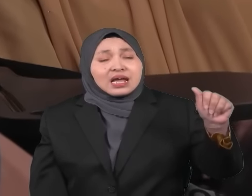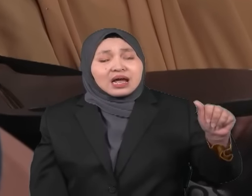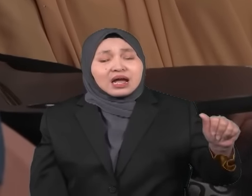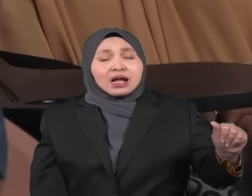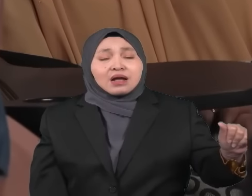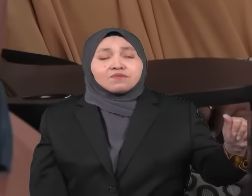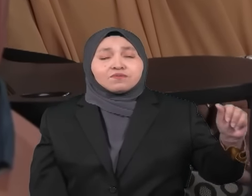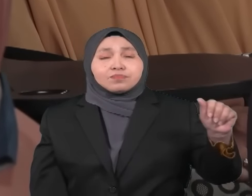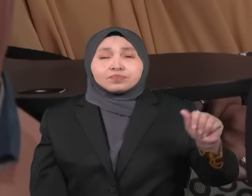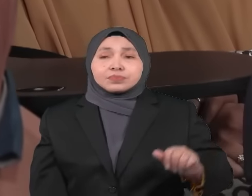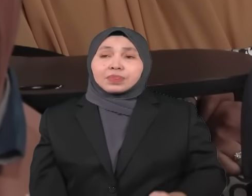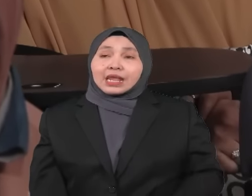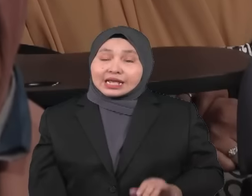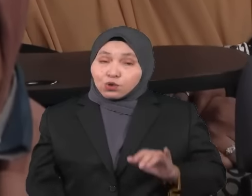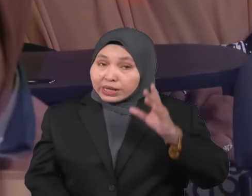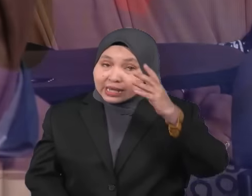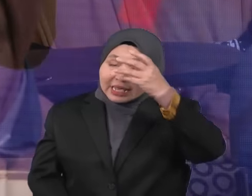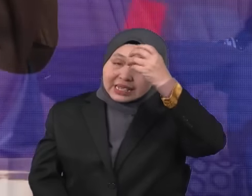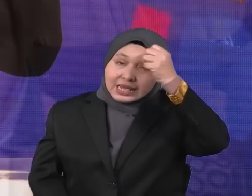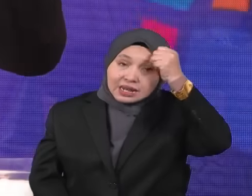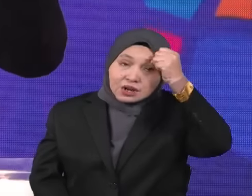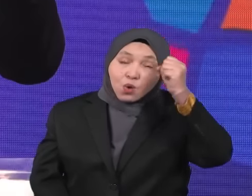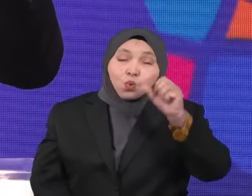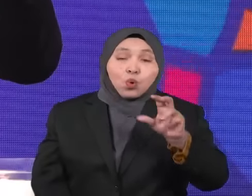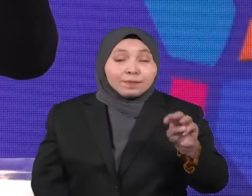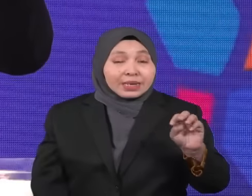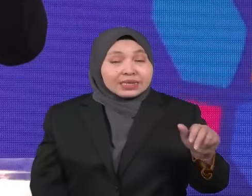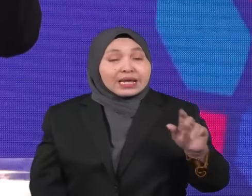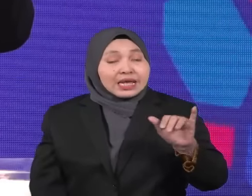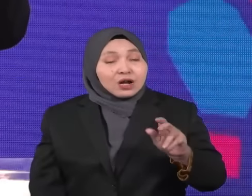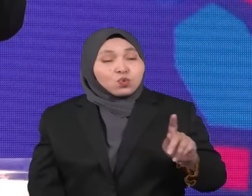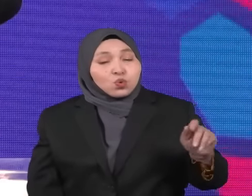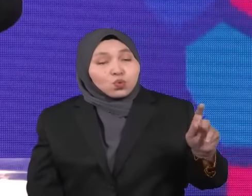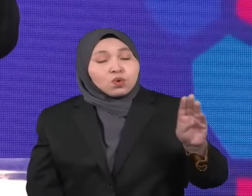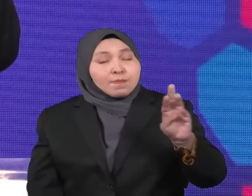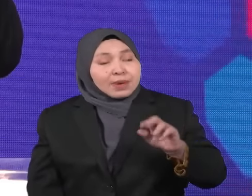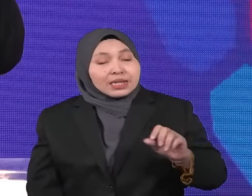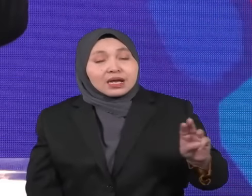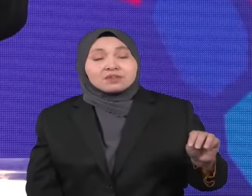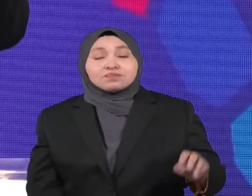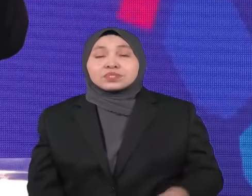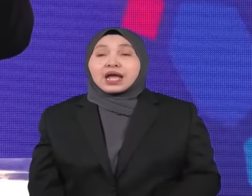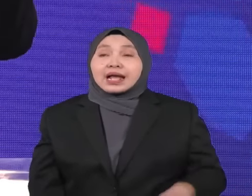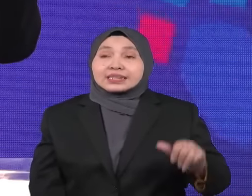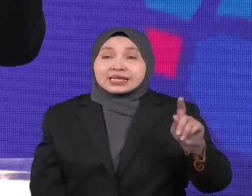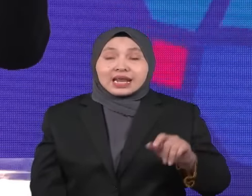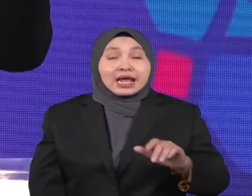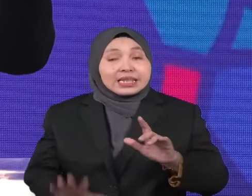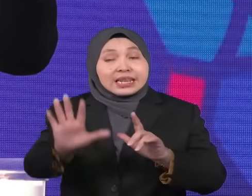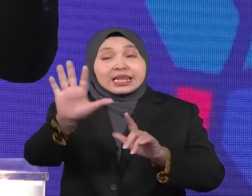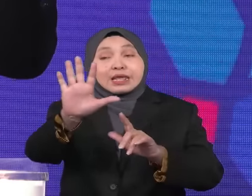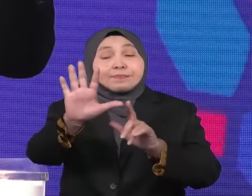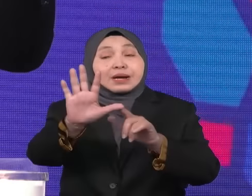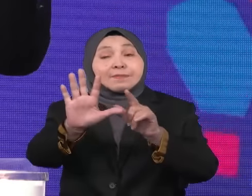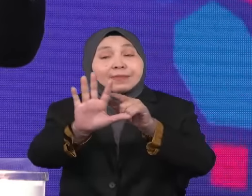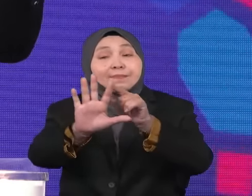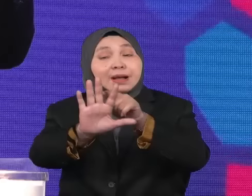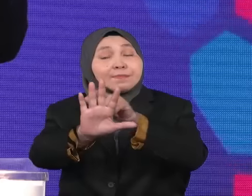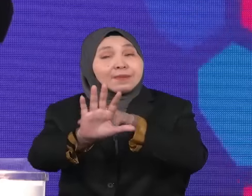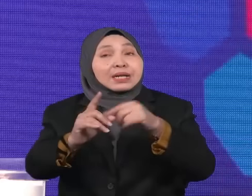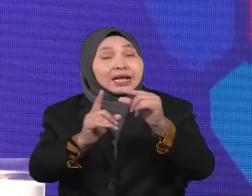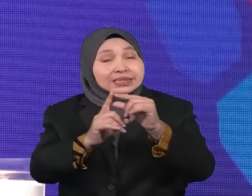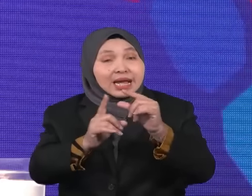atina. Okey, yang tu ingat kan? Wa minhum man yakulu rabbana. Atina, lima perkataan. Sekali lagi,